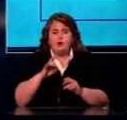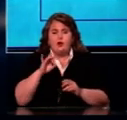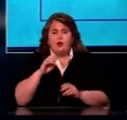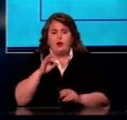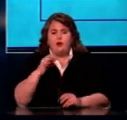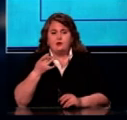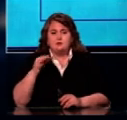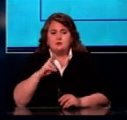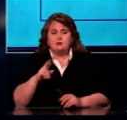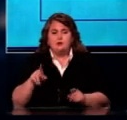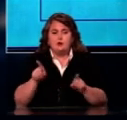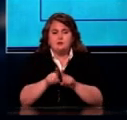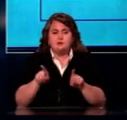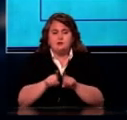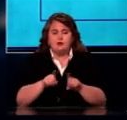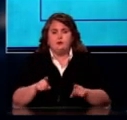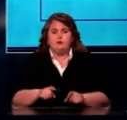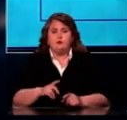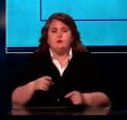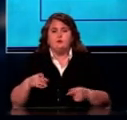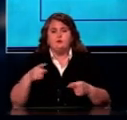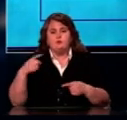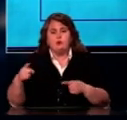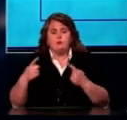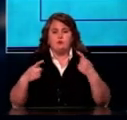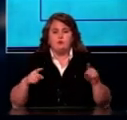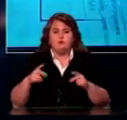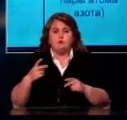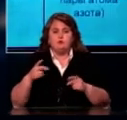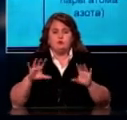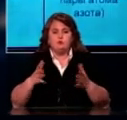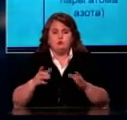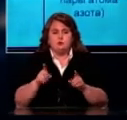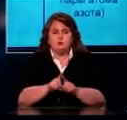реакции горения абсолютно одинаковые в том и в другом случае.